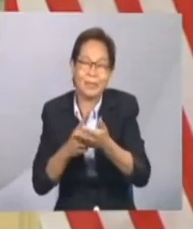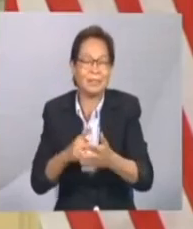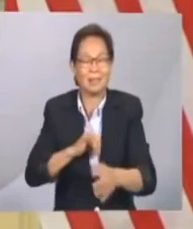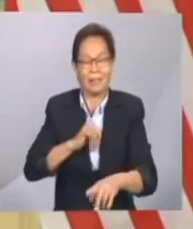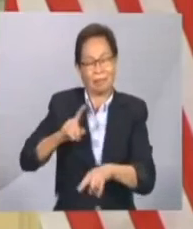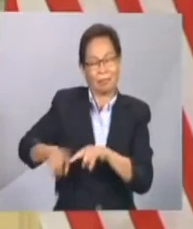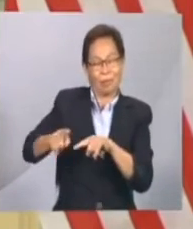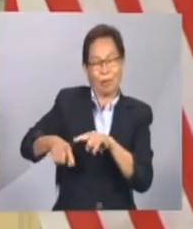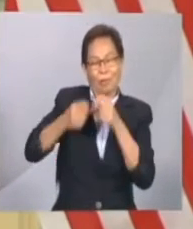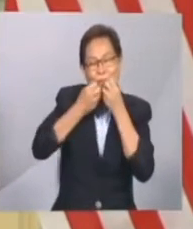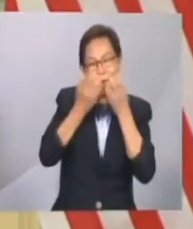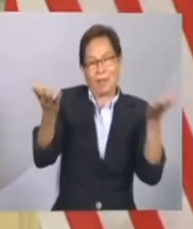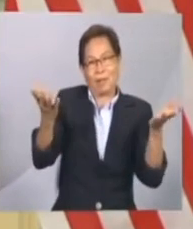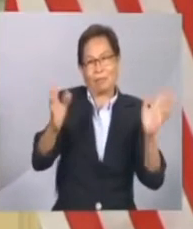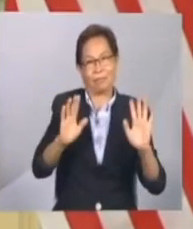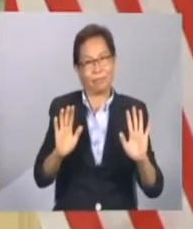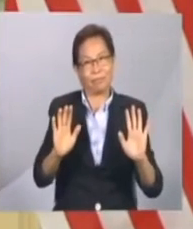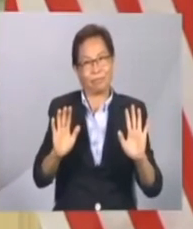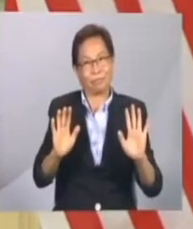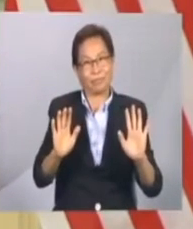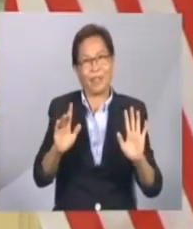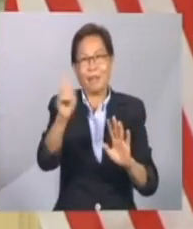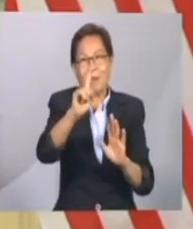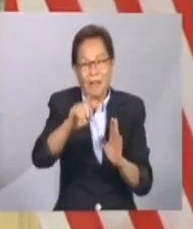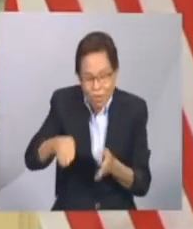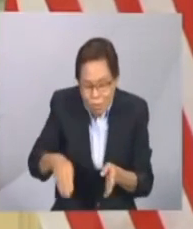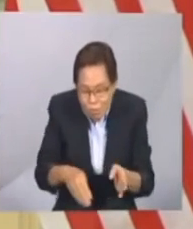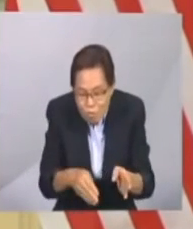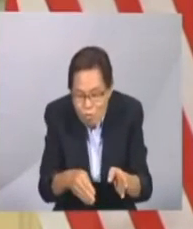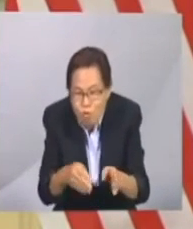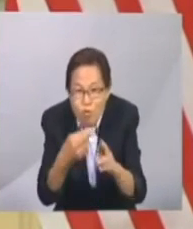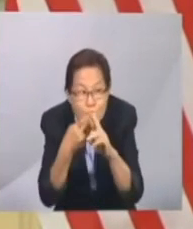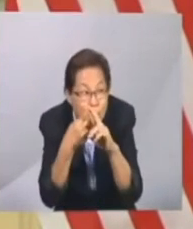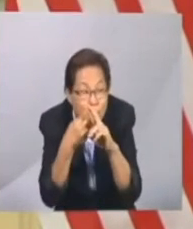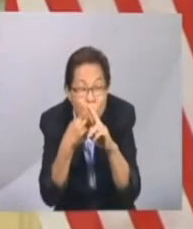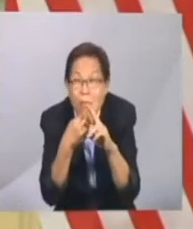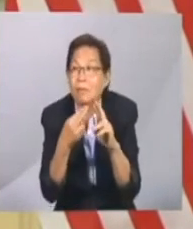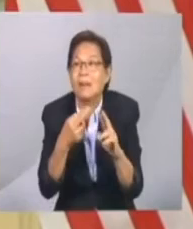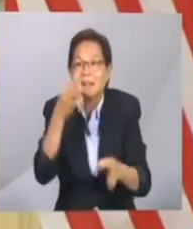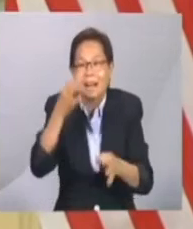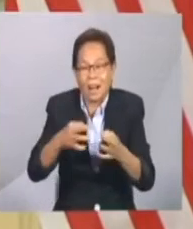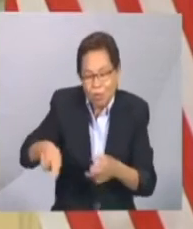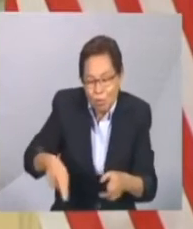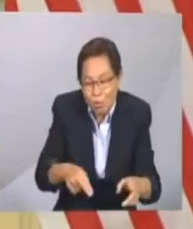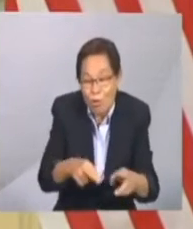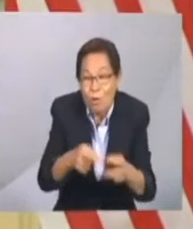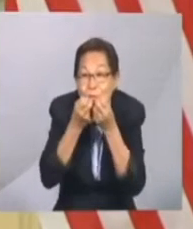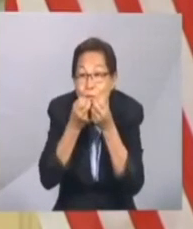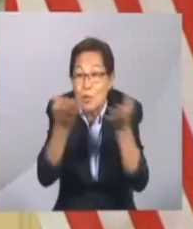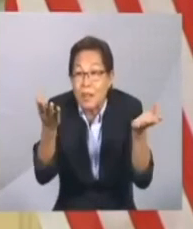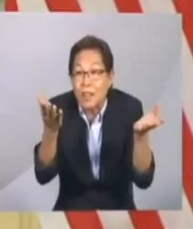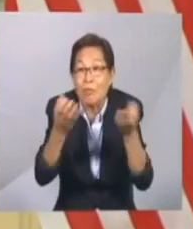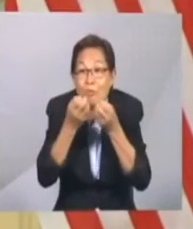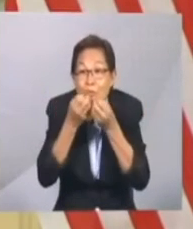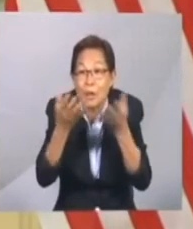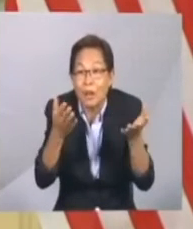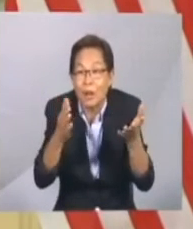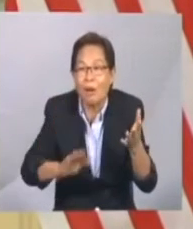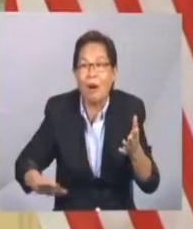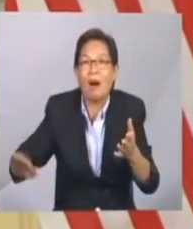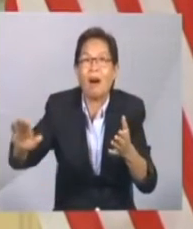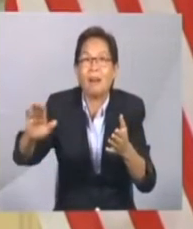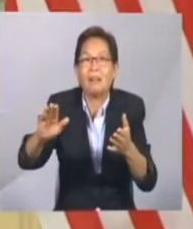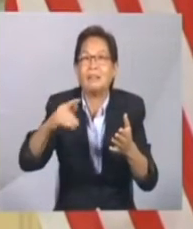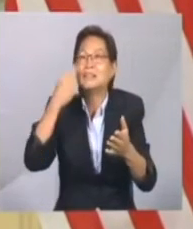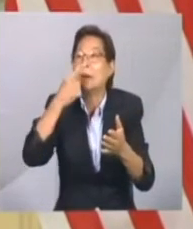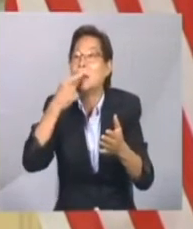nak maklumkan di mana lorong tikus tersebut. Sebab kalau dah lorong tikus diketahui, jadi mana-mana parti yang